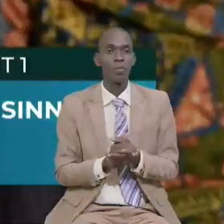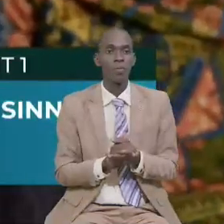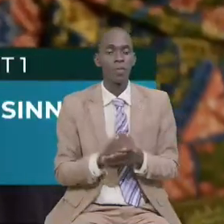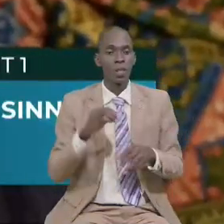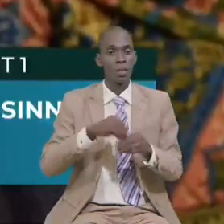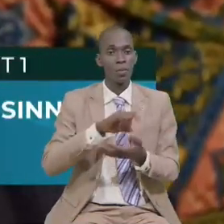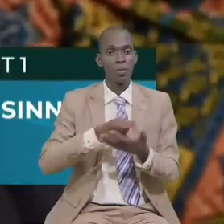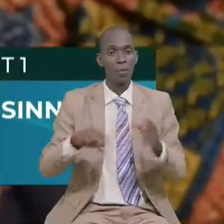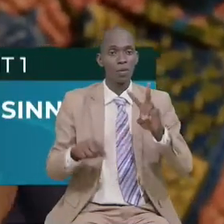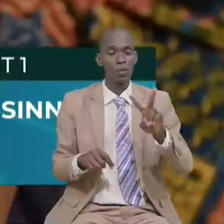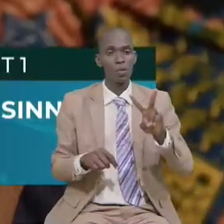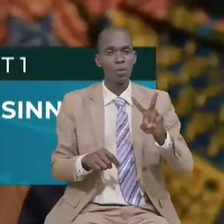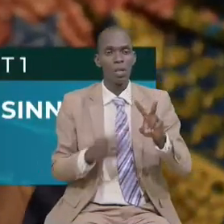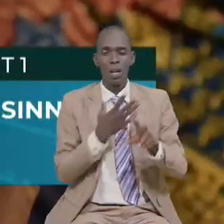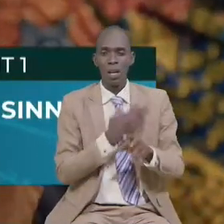Verset 2 dit,